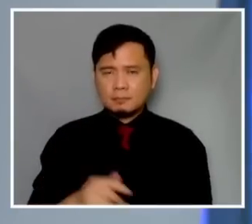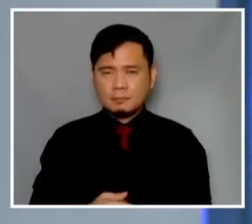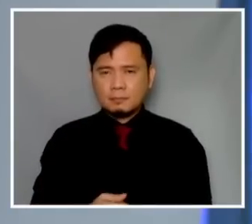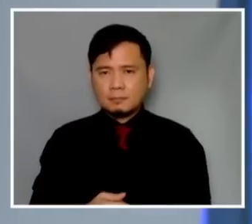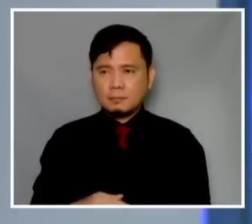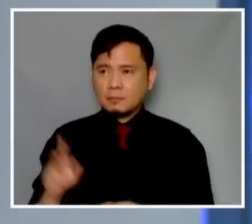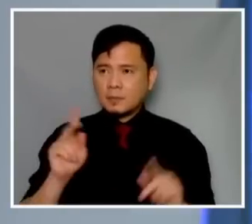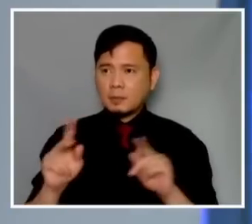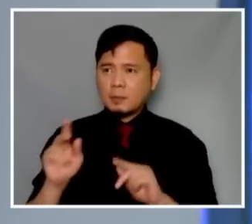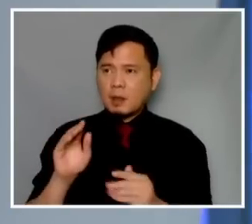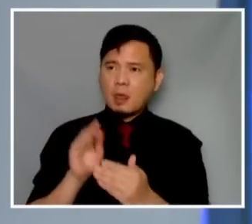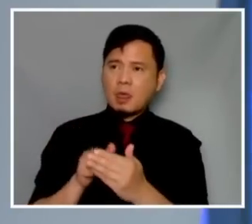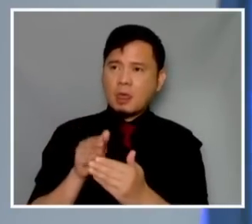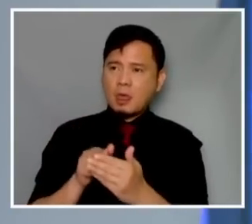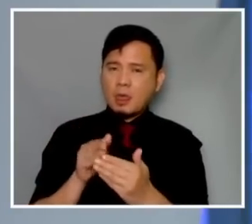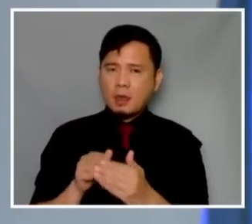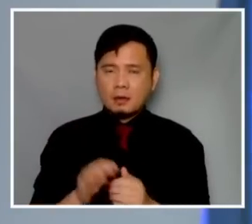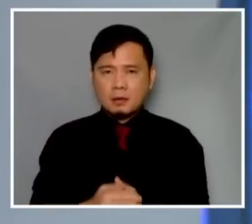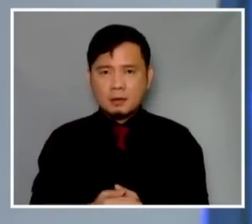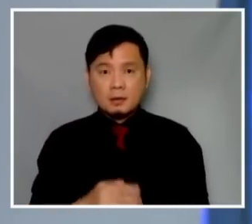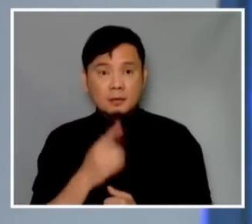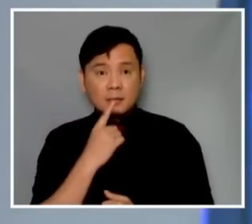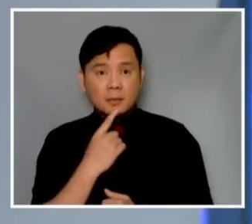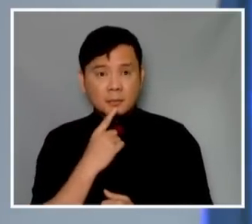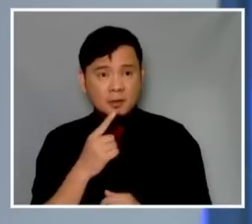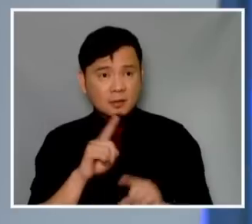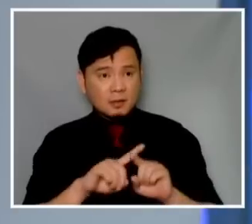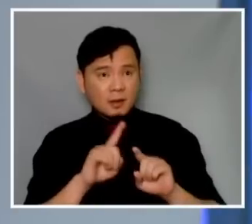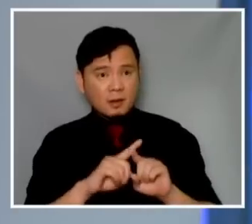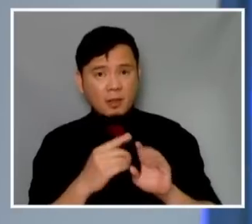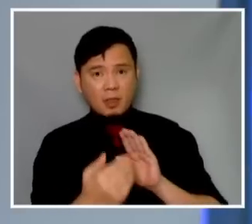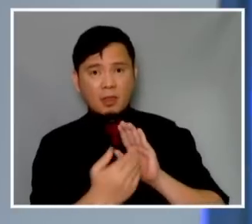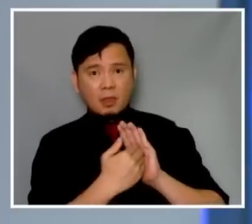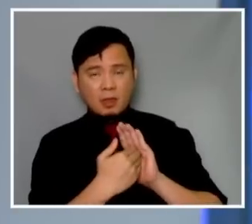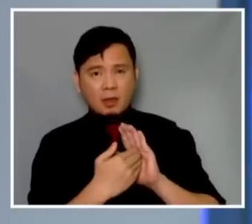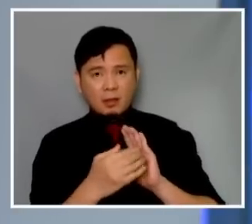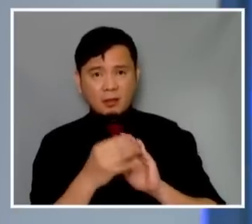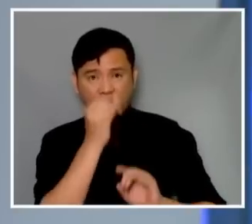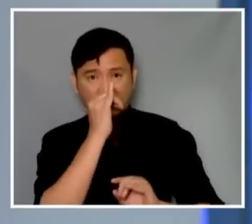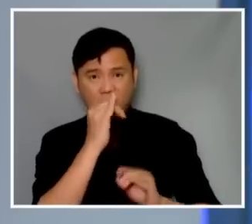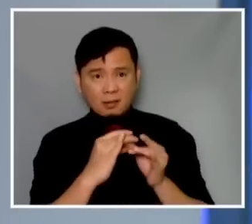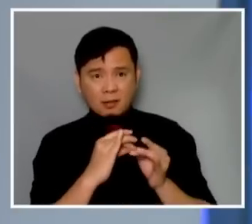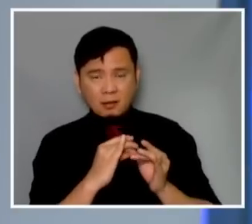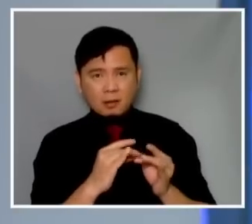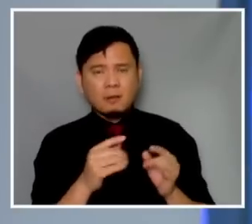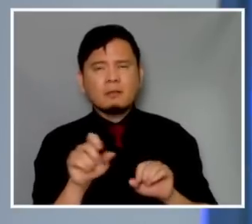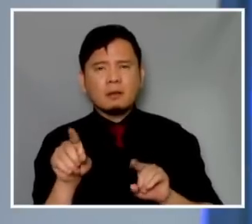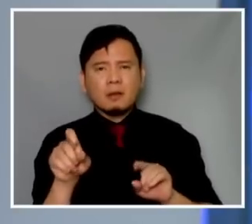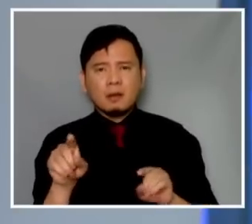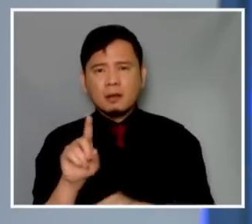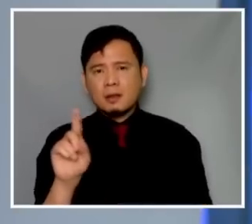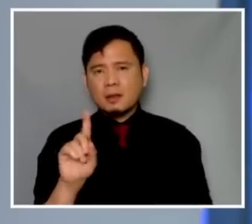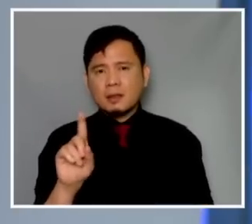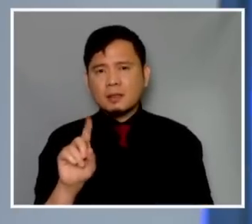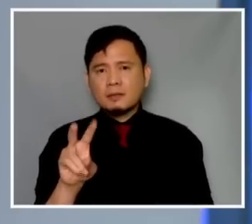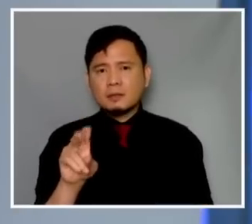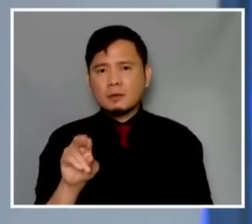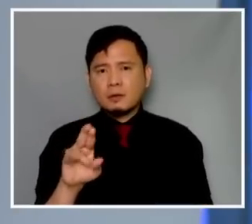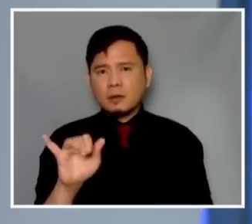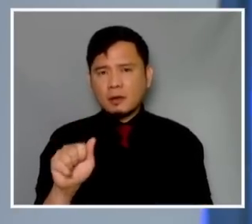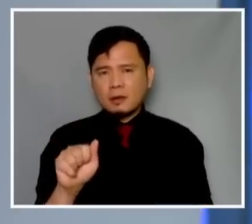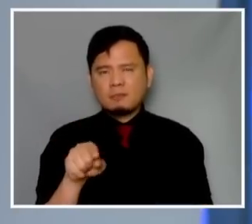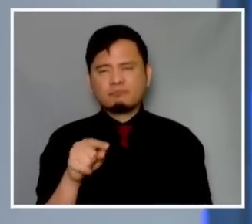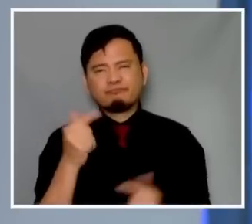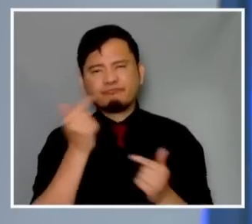ng alkalde ang pagsasampa ng kaso laban sa kanya kaugnay sa pagbebenta ng Divisoria Market. Nagpapatrol,